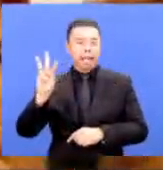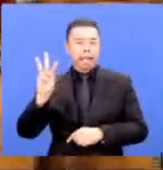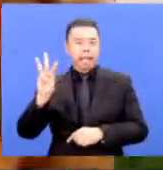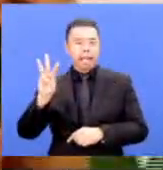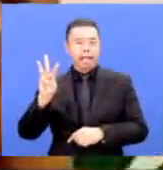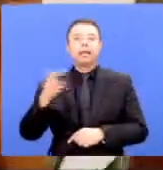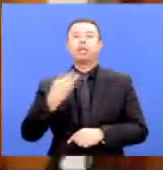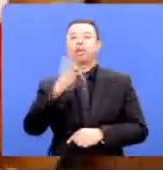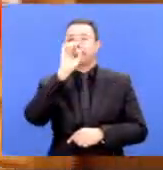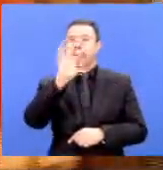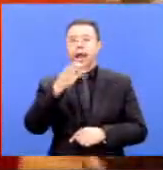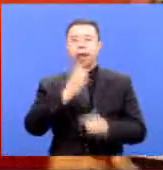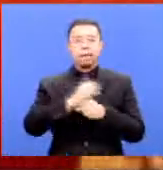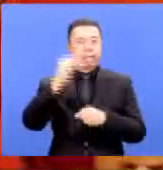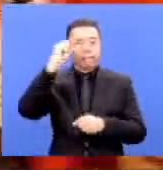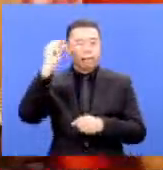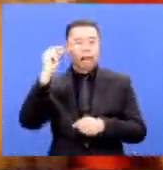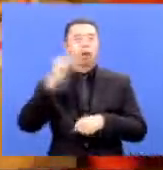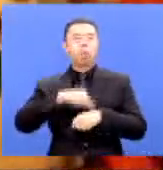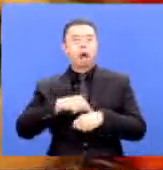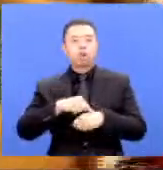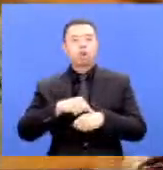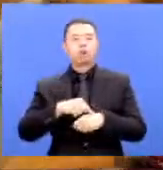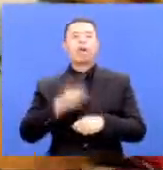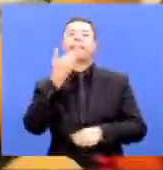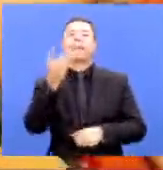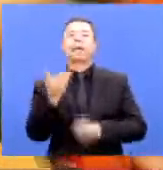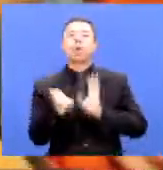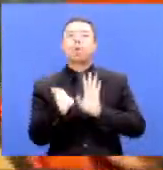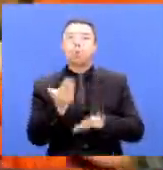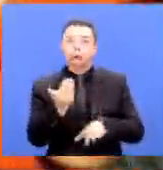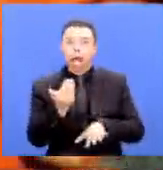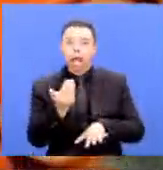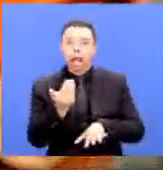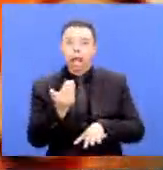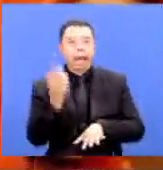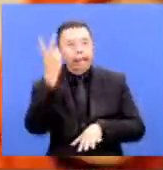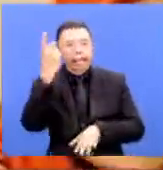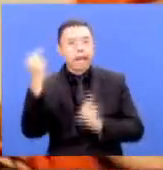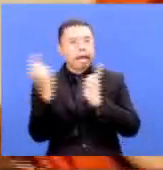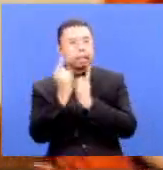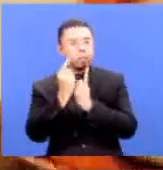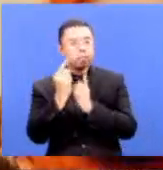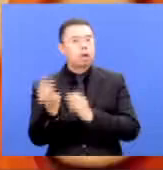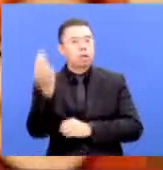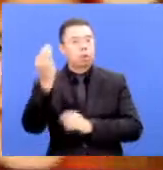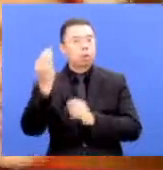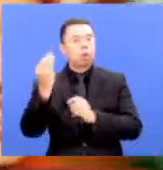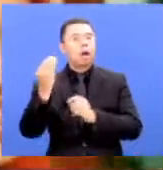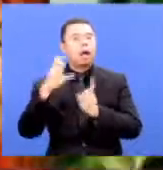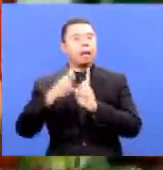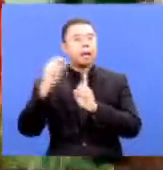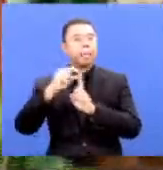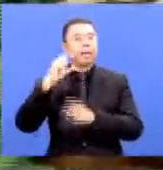Pernyataan itu dilontarkan Gibran saat ia kembali didesak soal kepastian rencana pertemuannya dengan Ketua DPC PDI Perjuangan